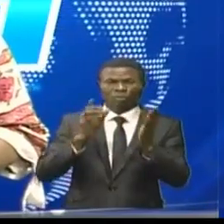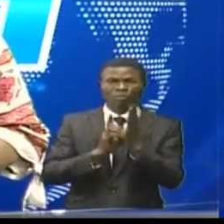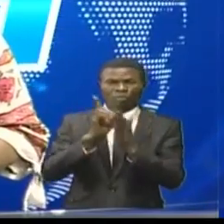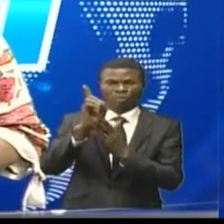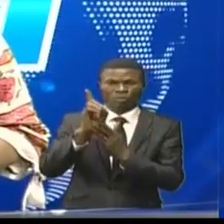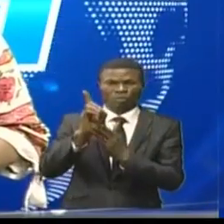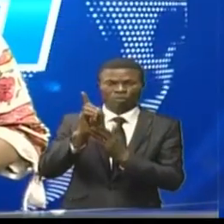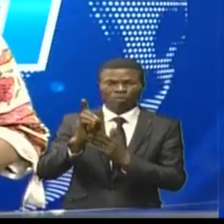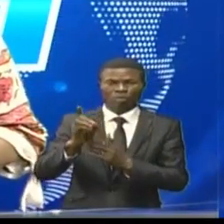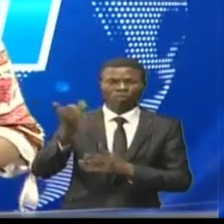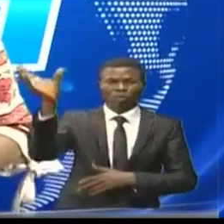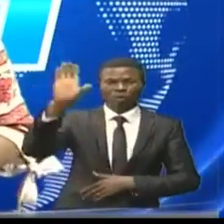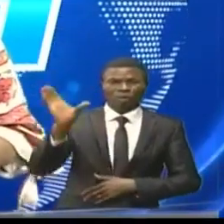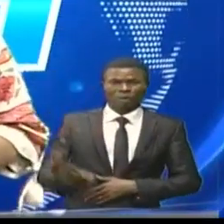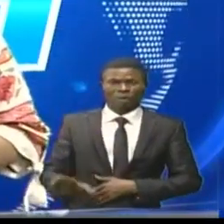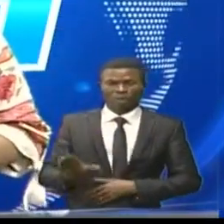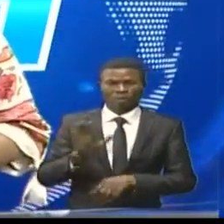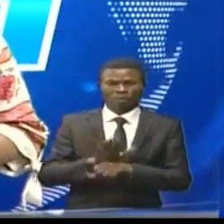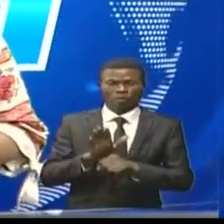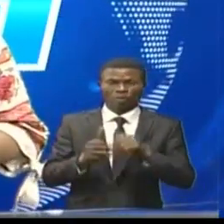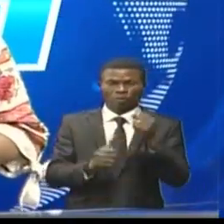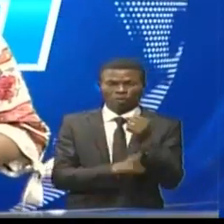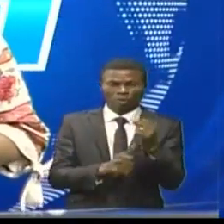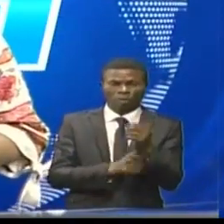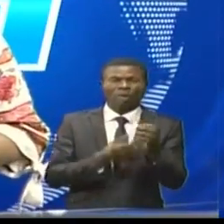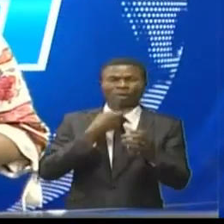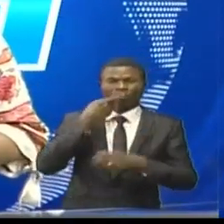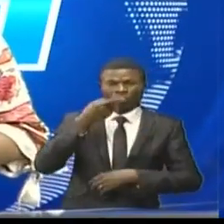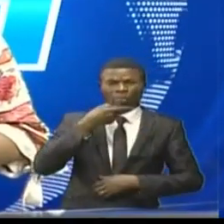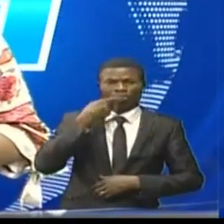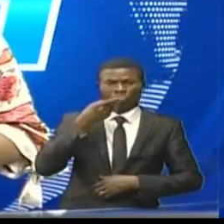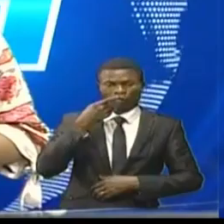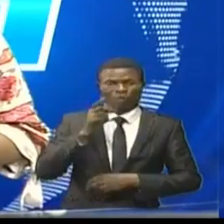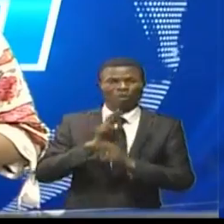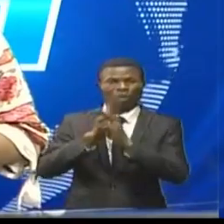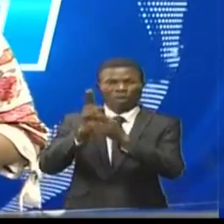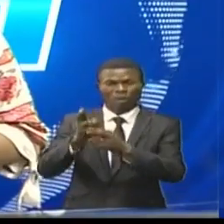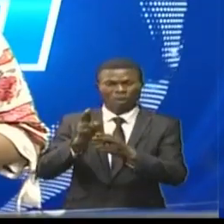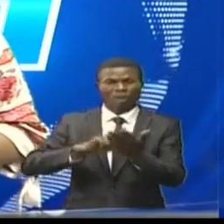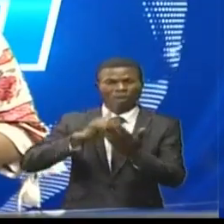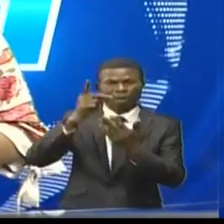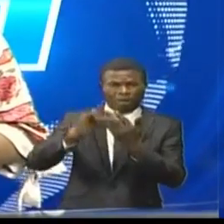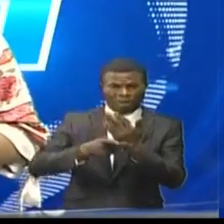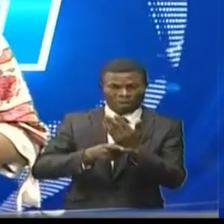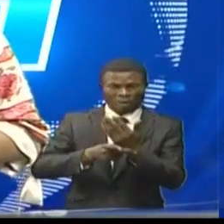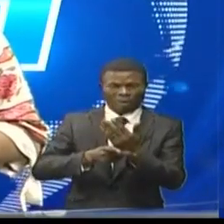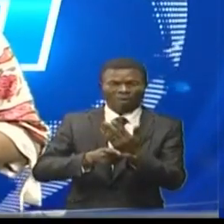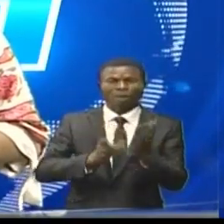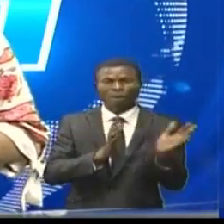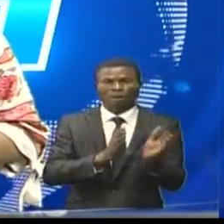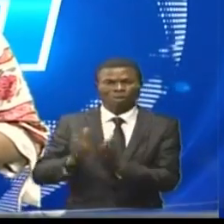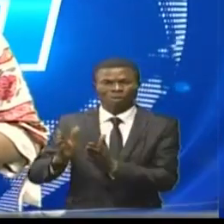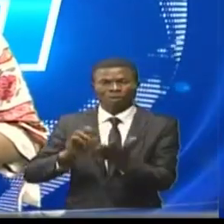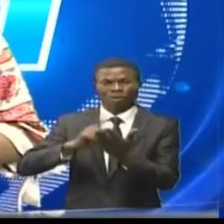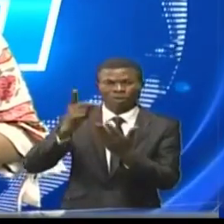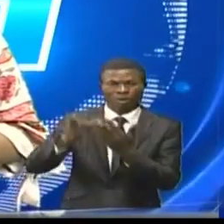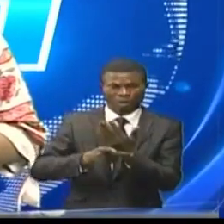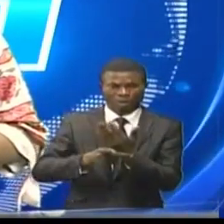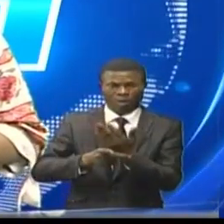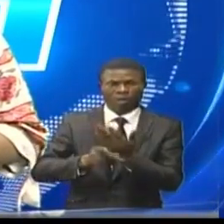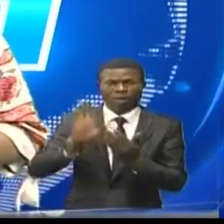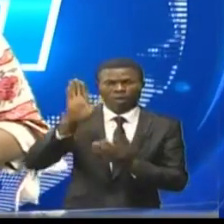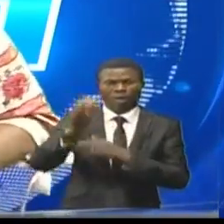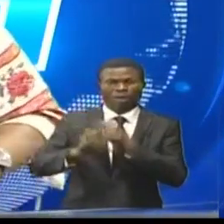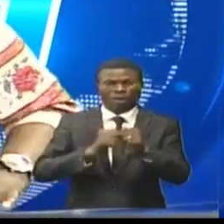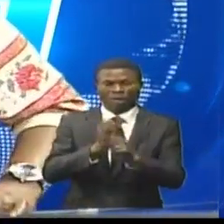du Congo central, quelques participants ont exprimé leur réaction sur ce programme qui va figurer dans le plan décennal à